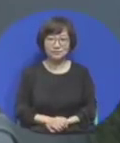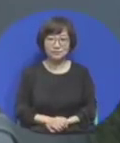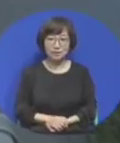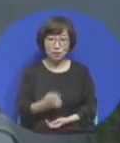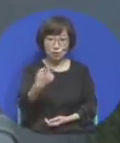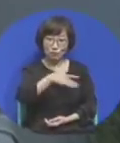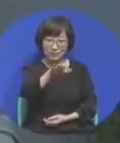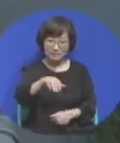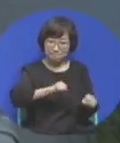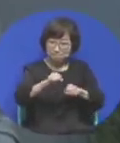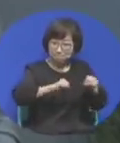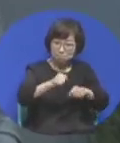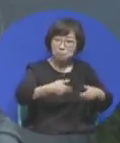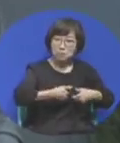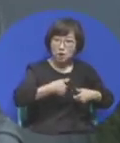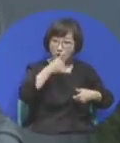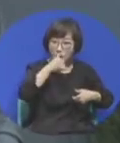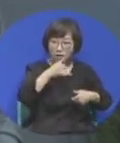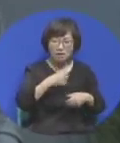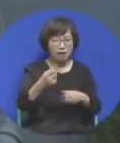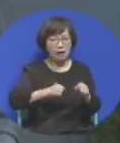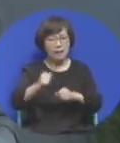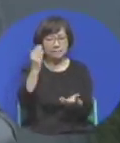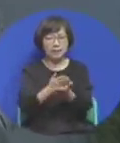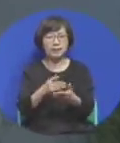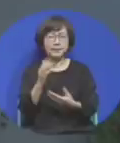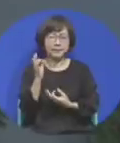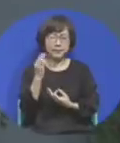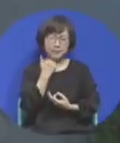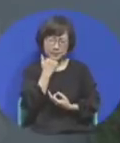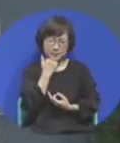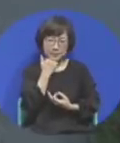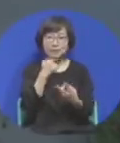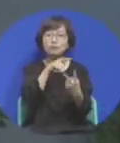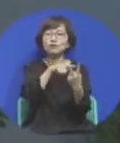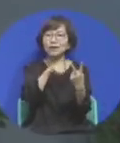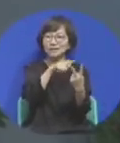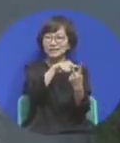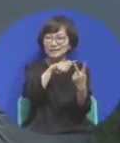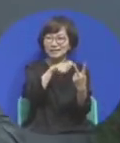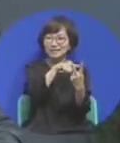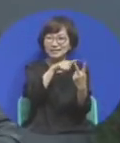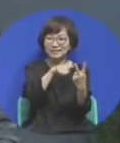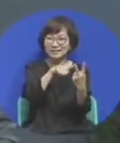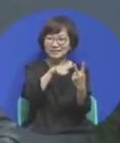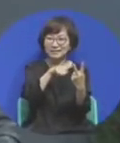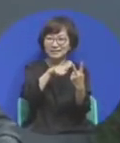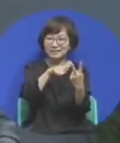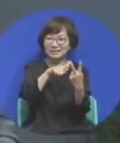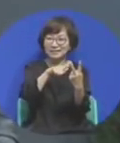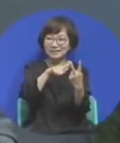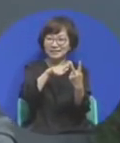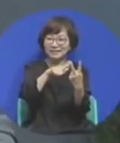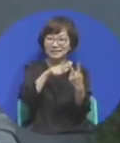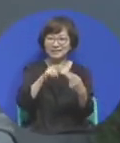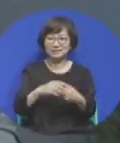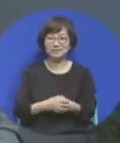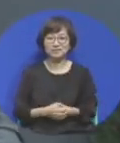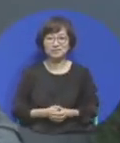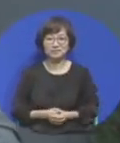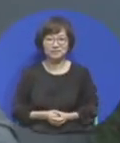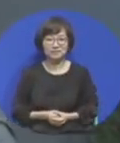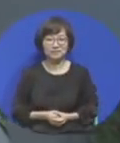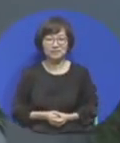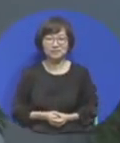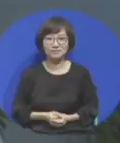안 해야 될 게 있어요. There are things we need to do. There are things we shouldn't do. 여러분이 뭘 해서 얻는 게 있고요. 안 해도 얻는 게 있어요. There are things we receive because we do something. There are